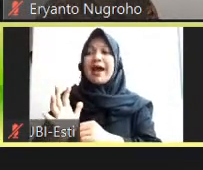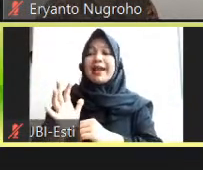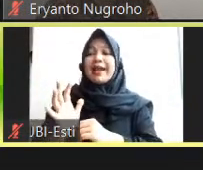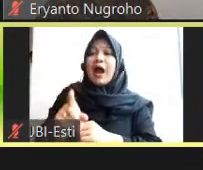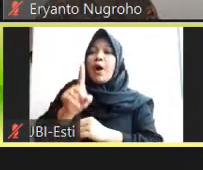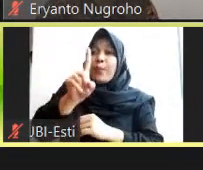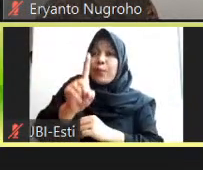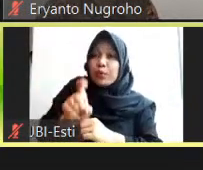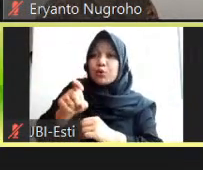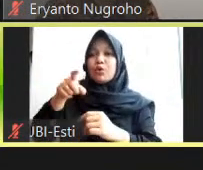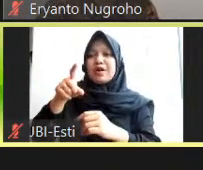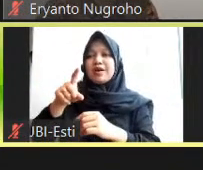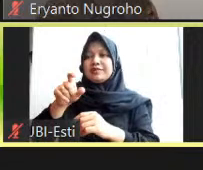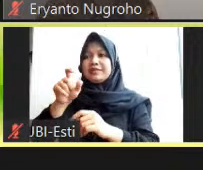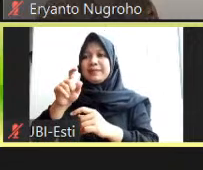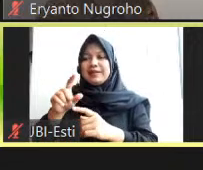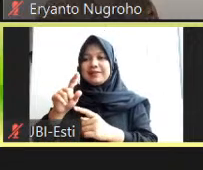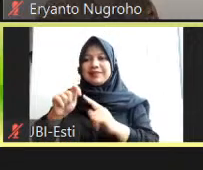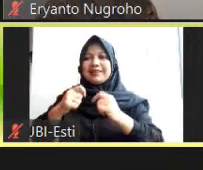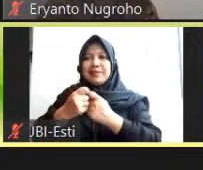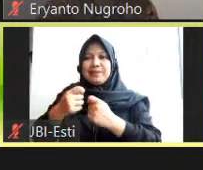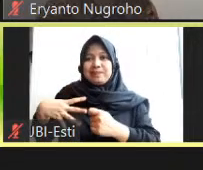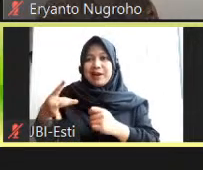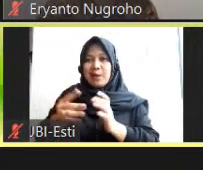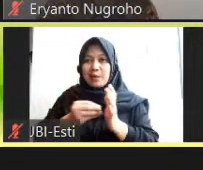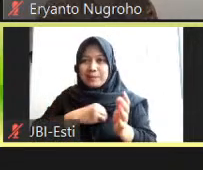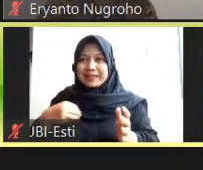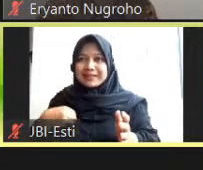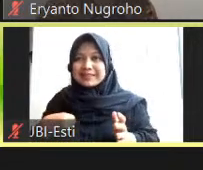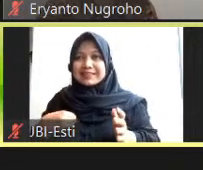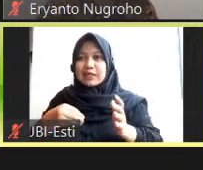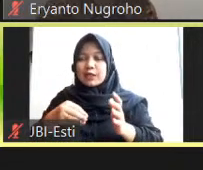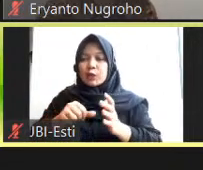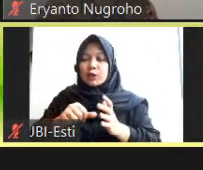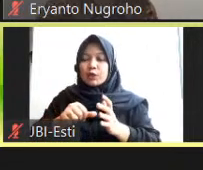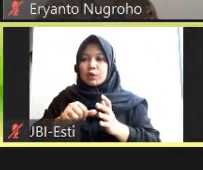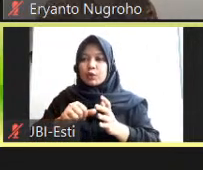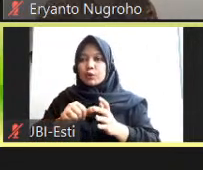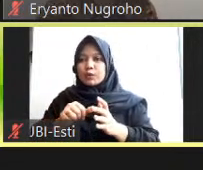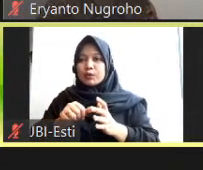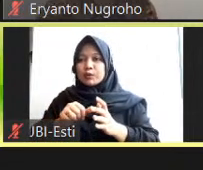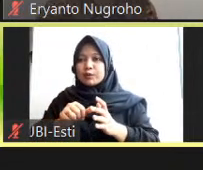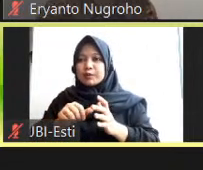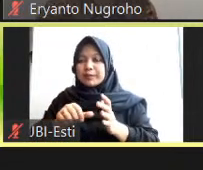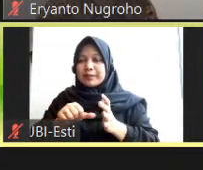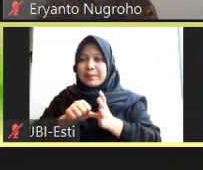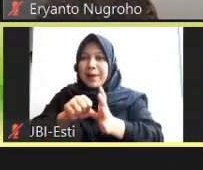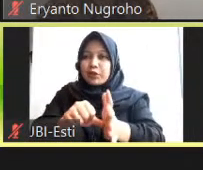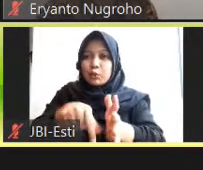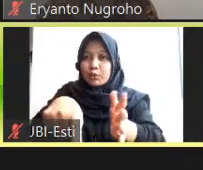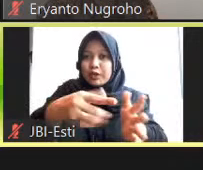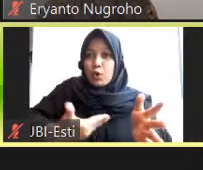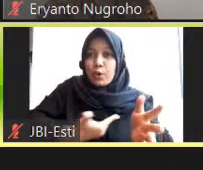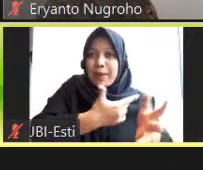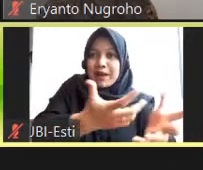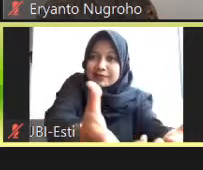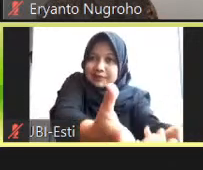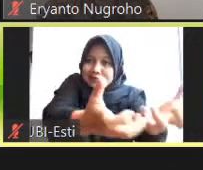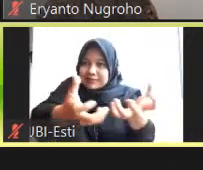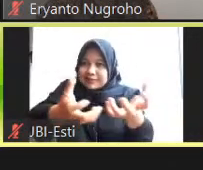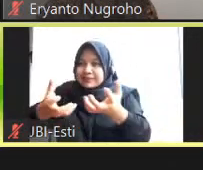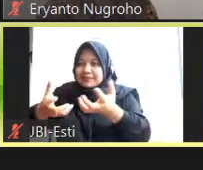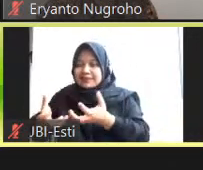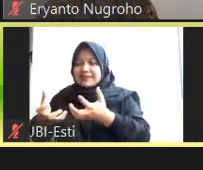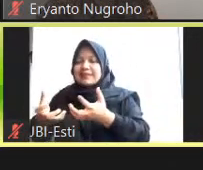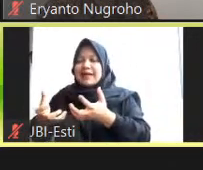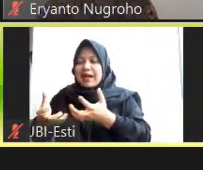yang maju ke depan untuk membawa korban tersebut ke belakang untuk dievakuasi, atau